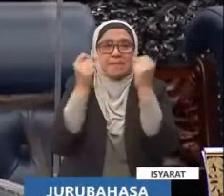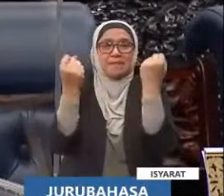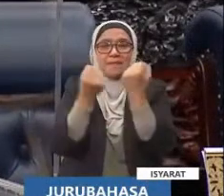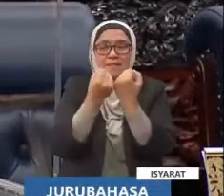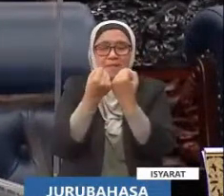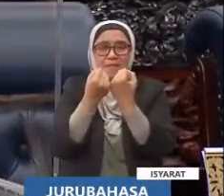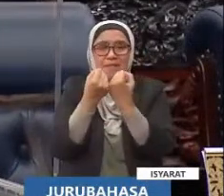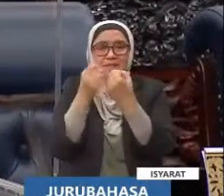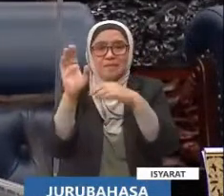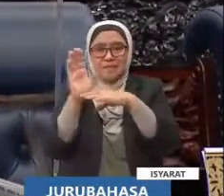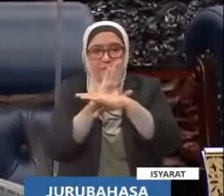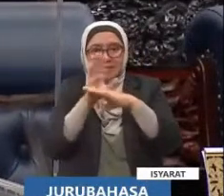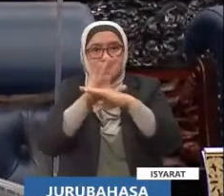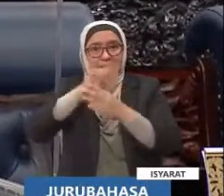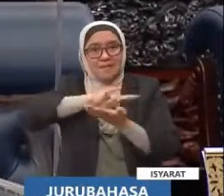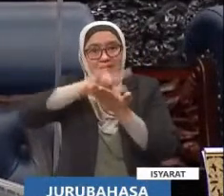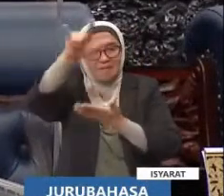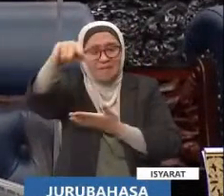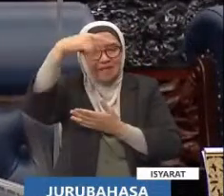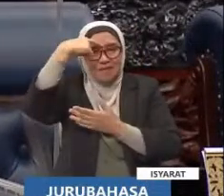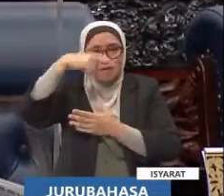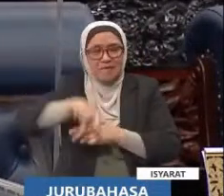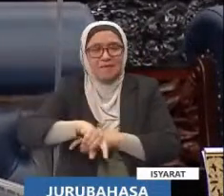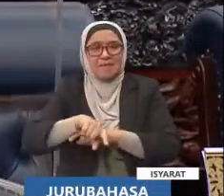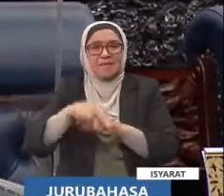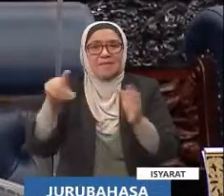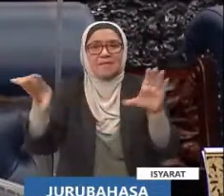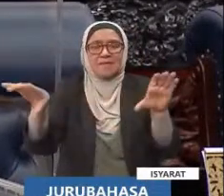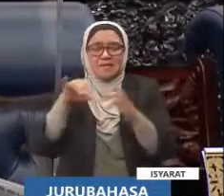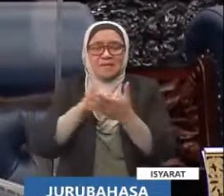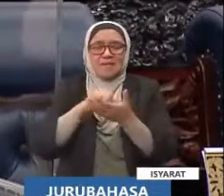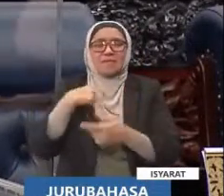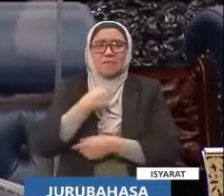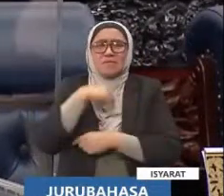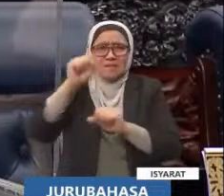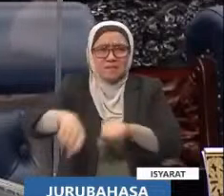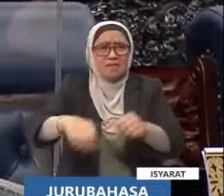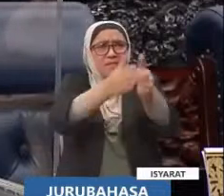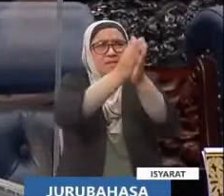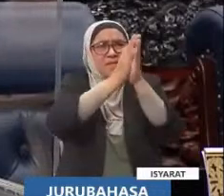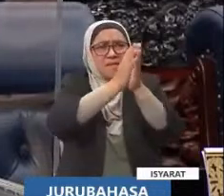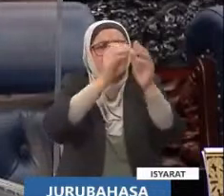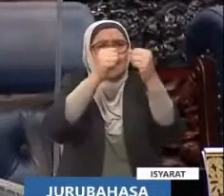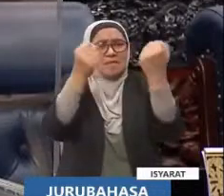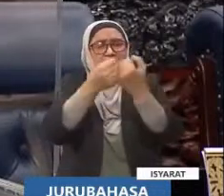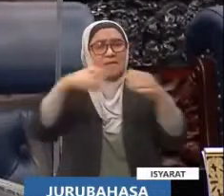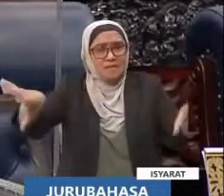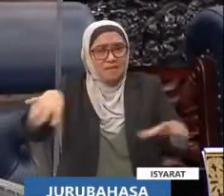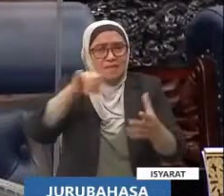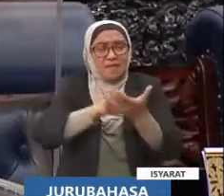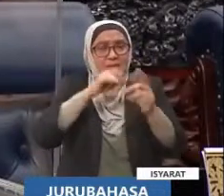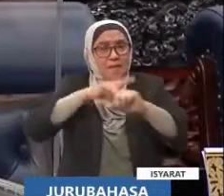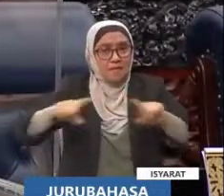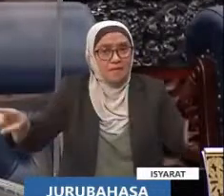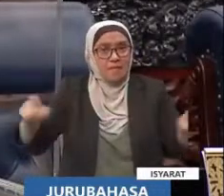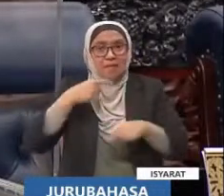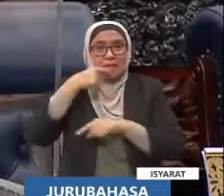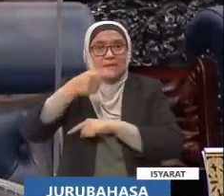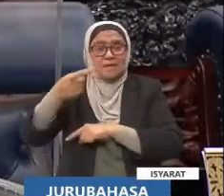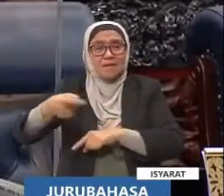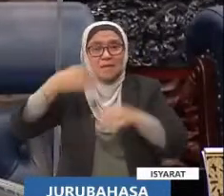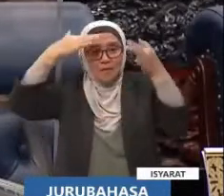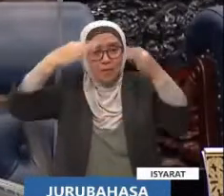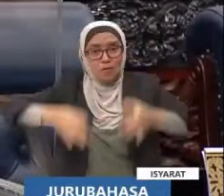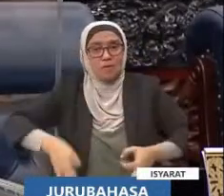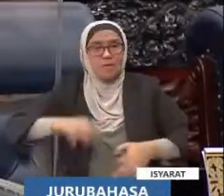kita boleh merayu kepada syariah terbanyak untuk membuat demikian seperti mana ya saya tekan berdasarkan kepada kusangka Blade 2006